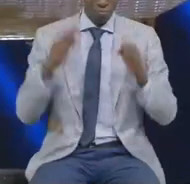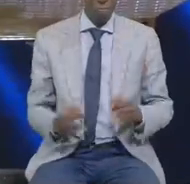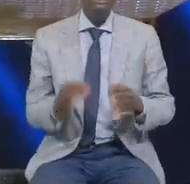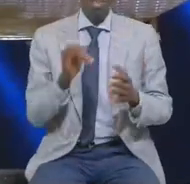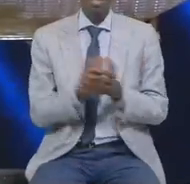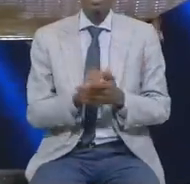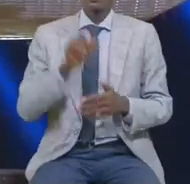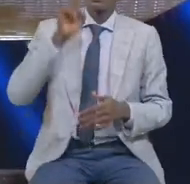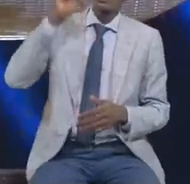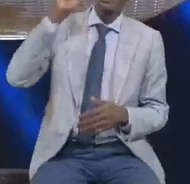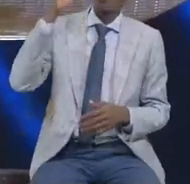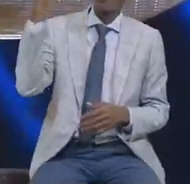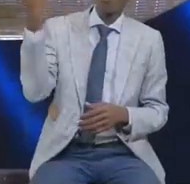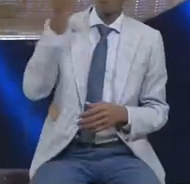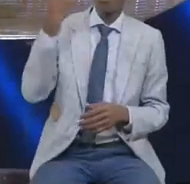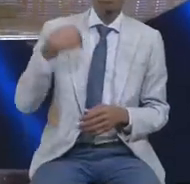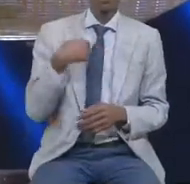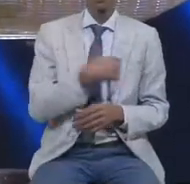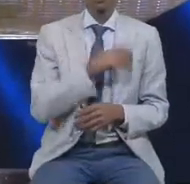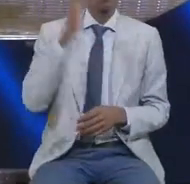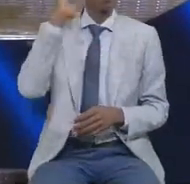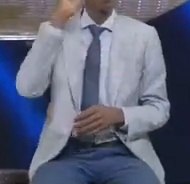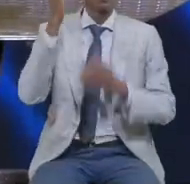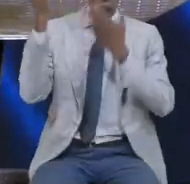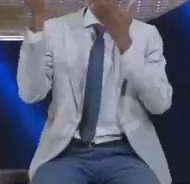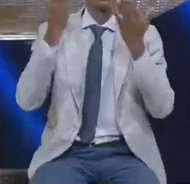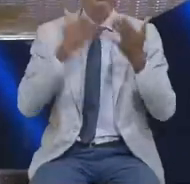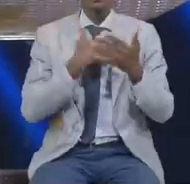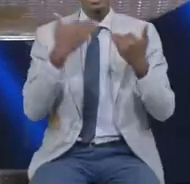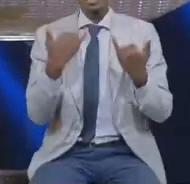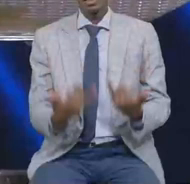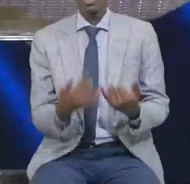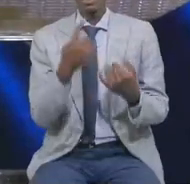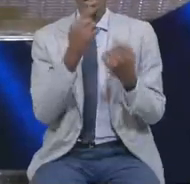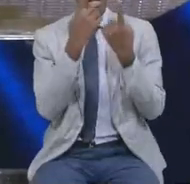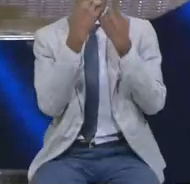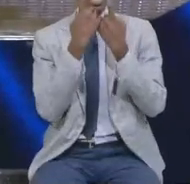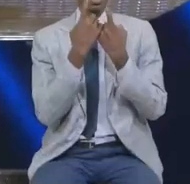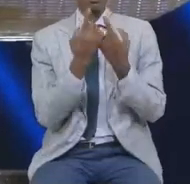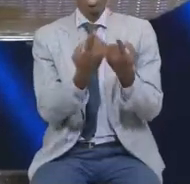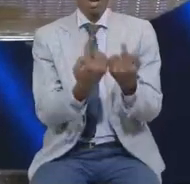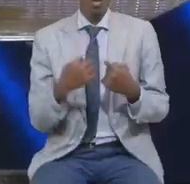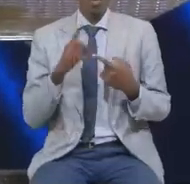Dieu seul que nous allons servir. Maintenant, l'épreuve viendra